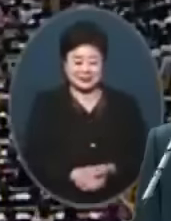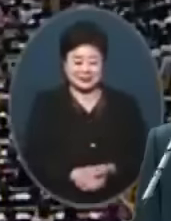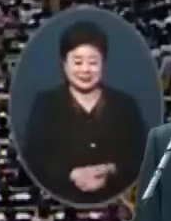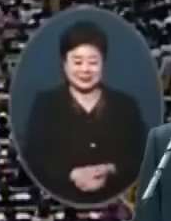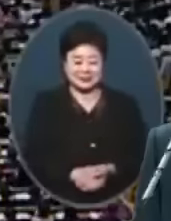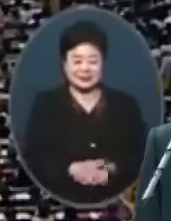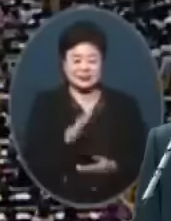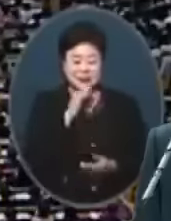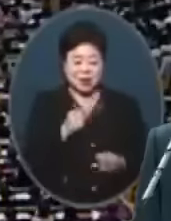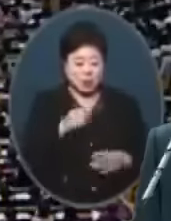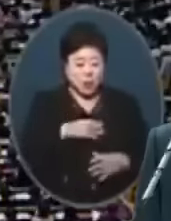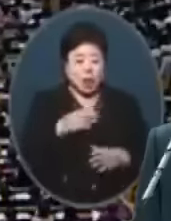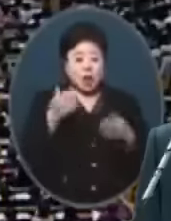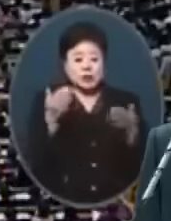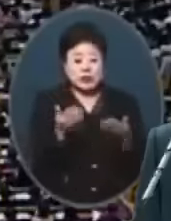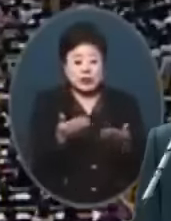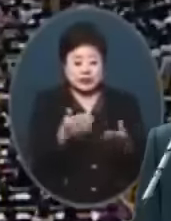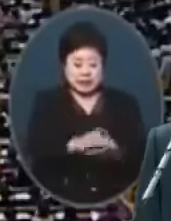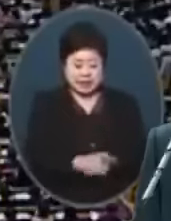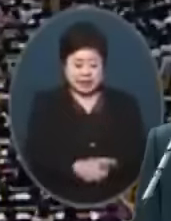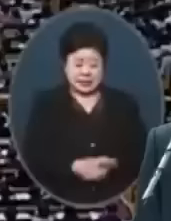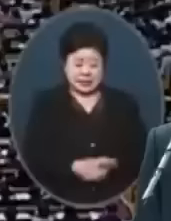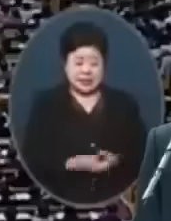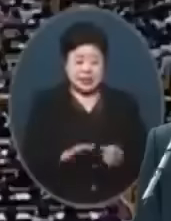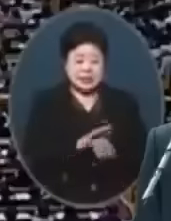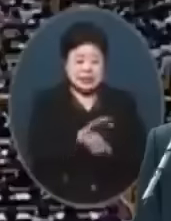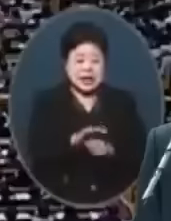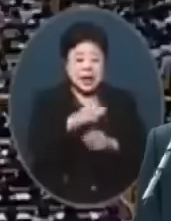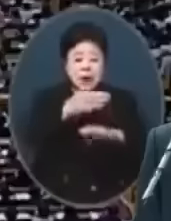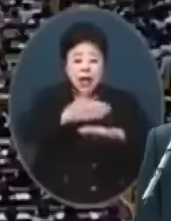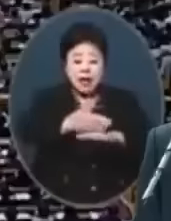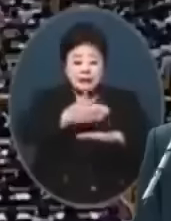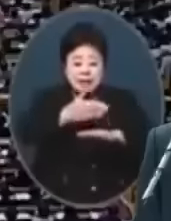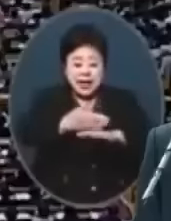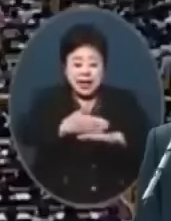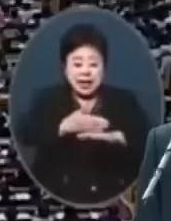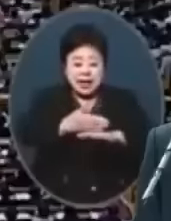이게 얼마나 놀라운 일인 것입니까? 사랑과 감사는